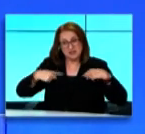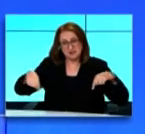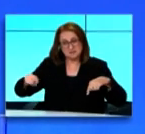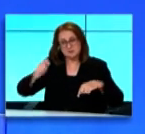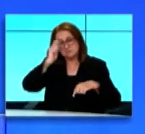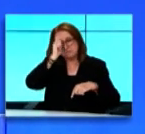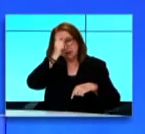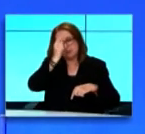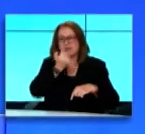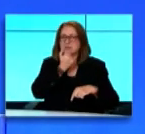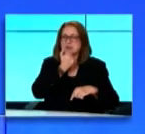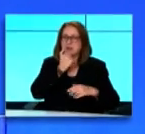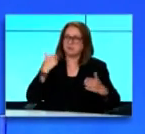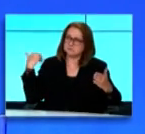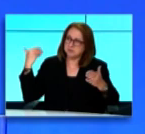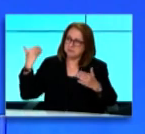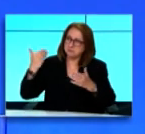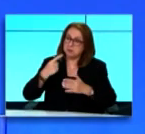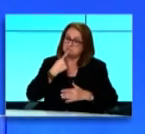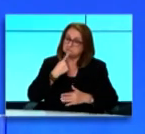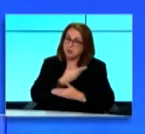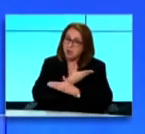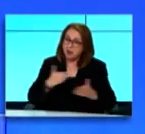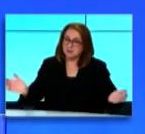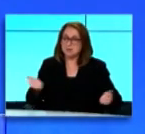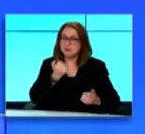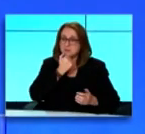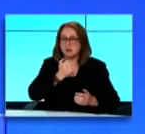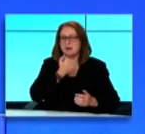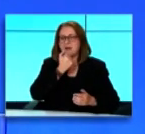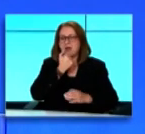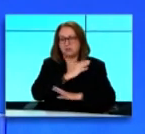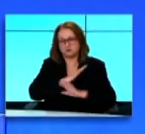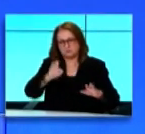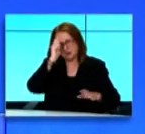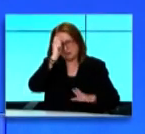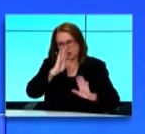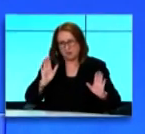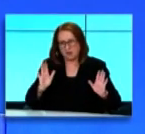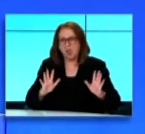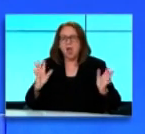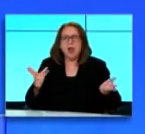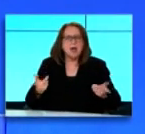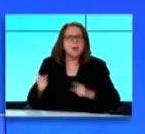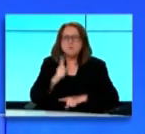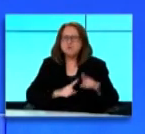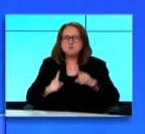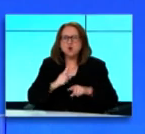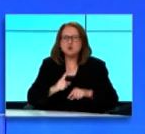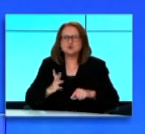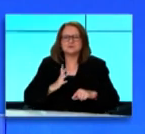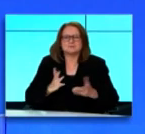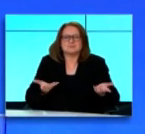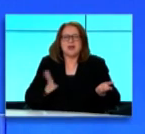της. Και λάθη δεν κάνει μόνο όποιος δεν κάνει απολύτως τίποτα. Θα επαναλάβω ότι και σε αυτήν